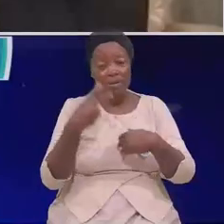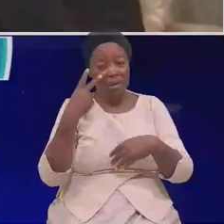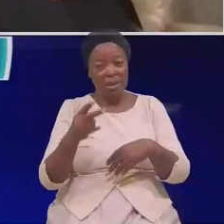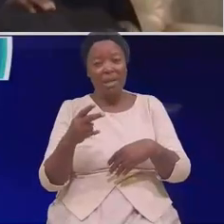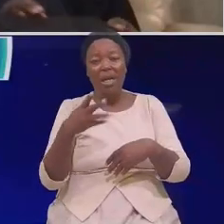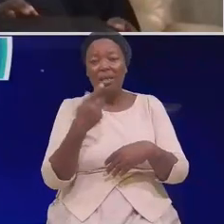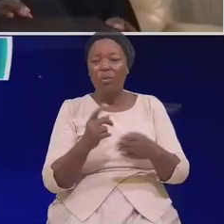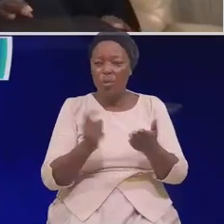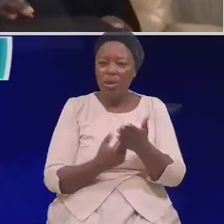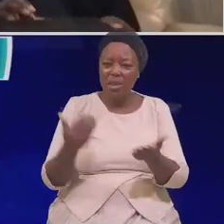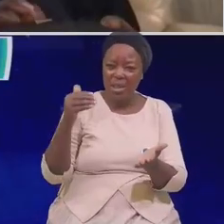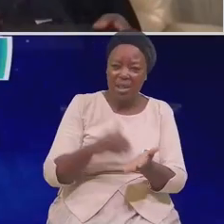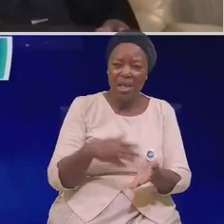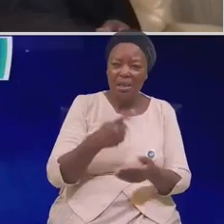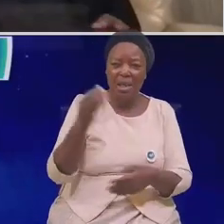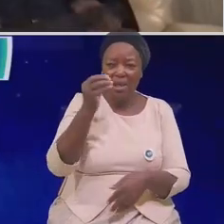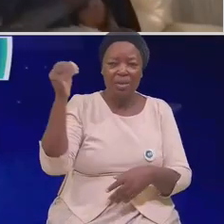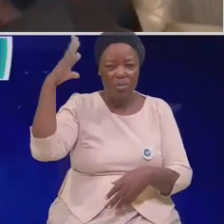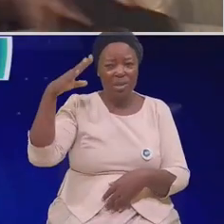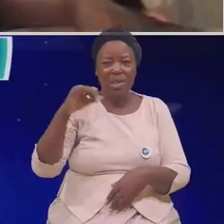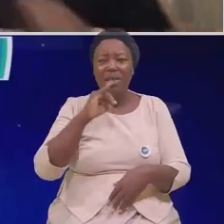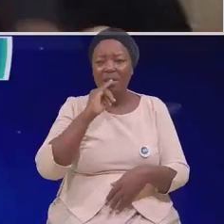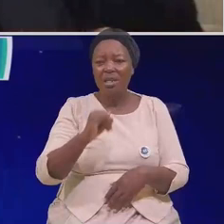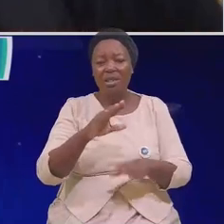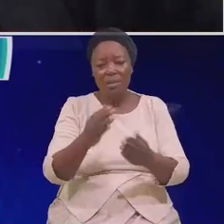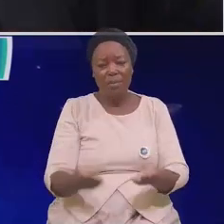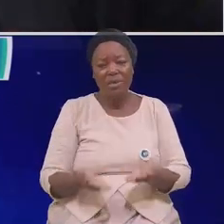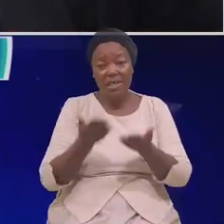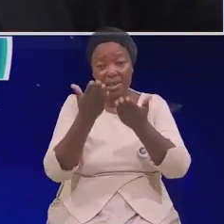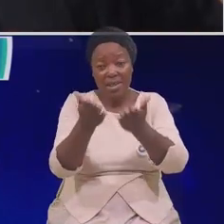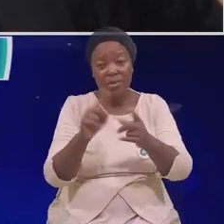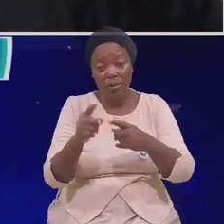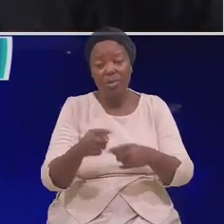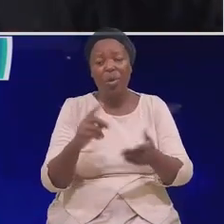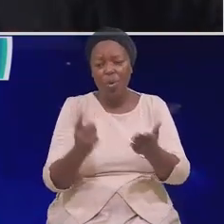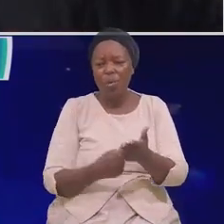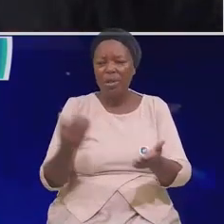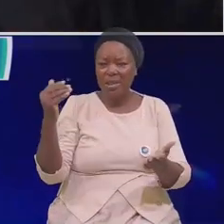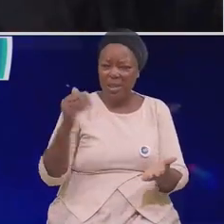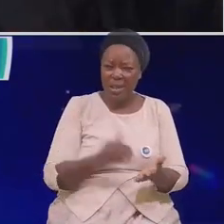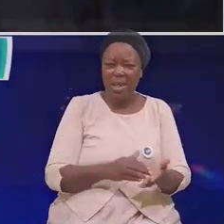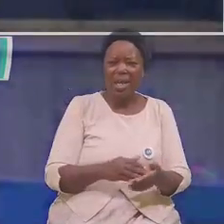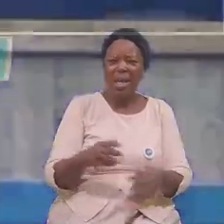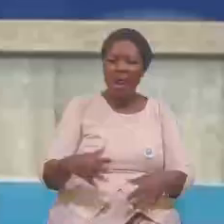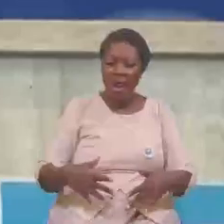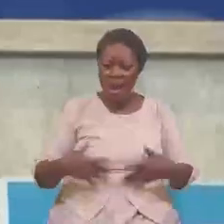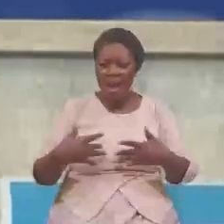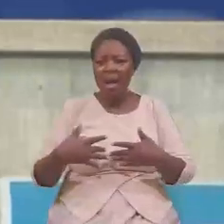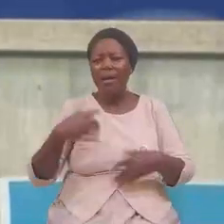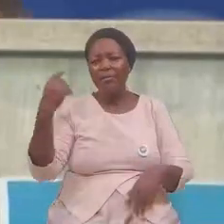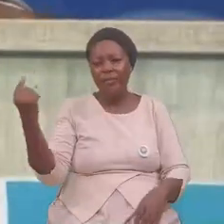encore, la grâce s'est présentée, une fois encore, la vie